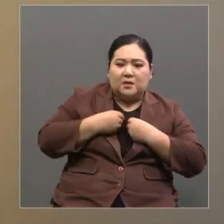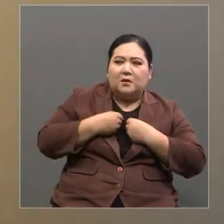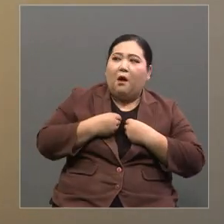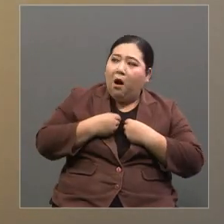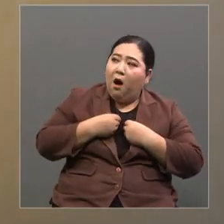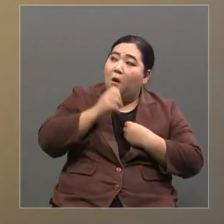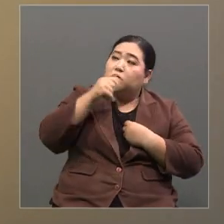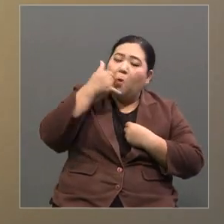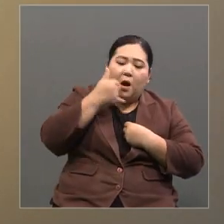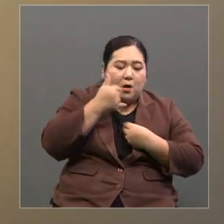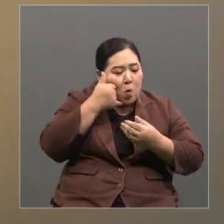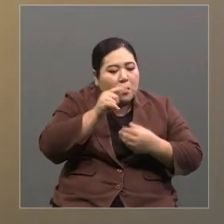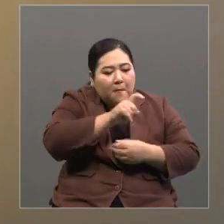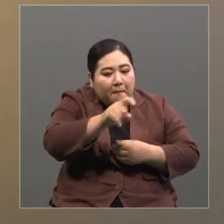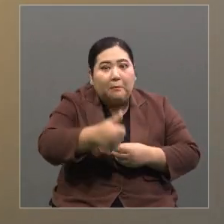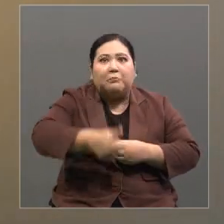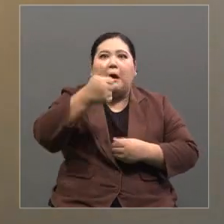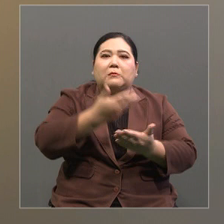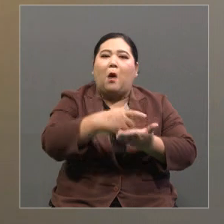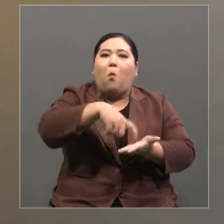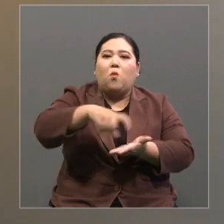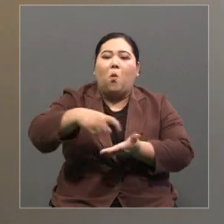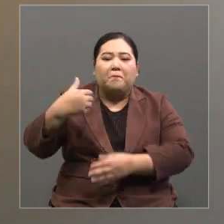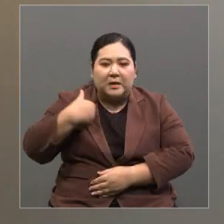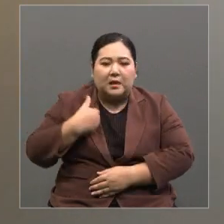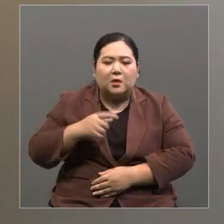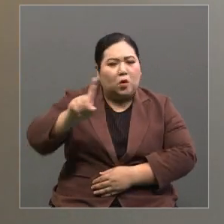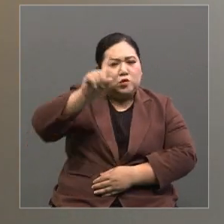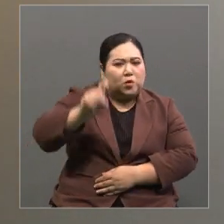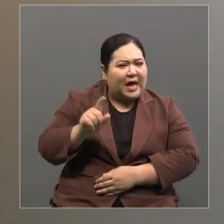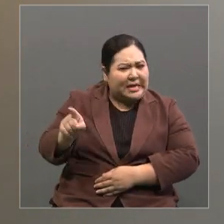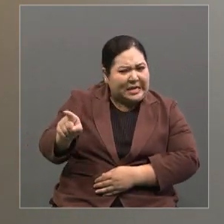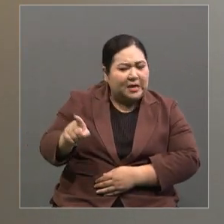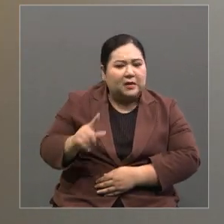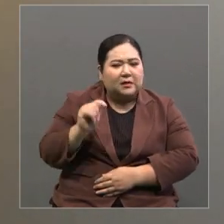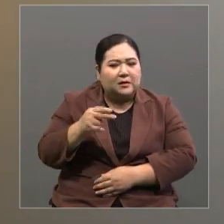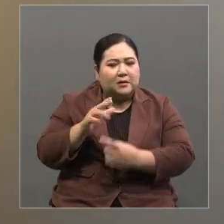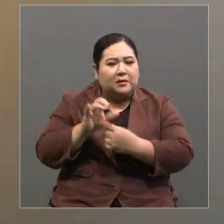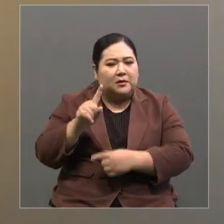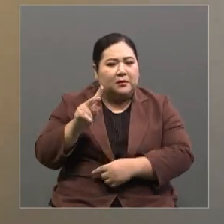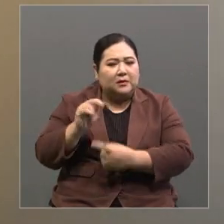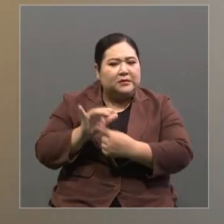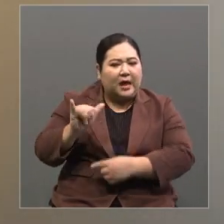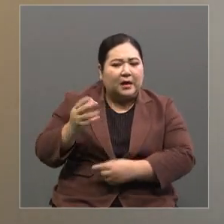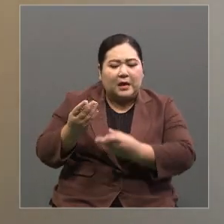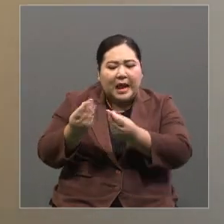รับโอนเงินด้วยเดี๋ยวต้องไปสอบกันต่อนะว่าทัศนัยไปเอาเบอร์เนี่ยของญาติตำรวจทั้ง6นายเนี่ยมาจากไหนนะ